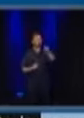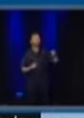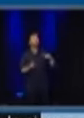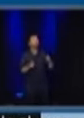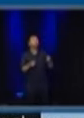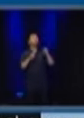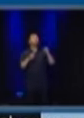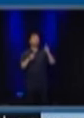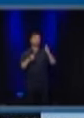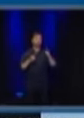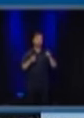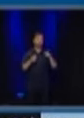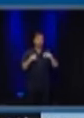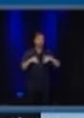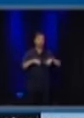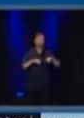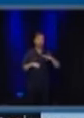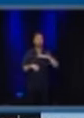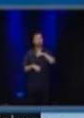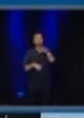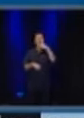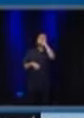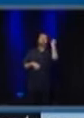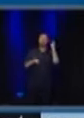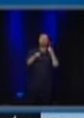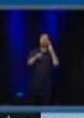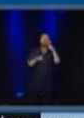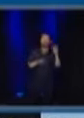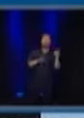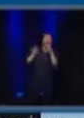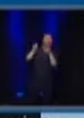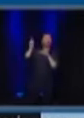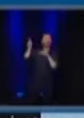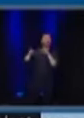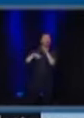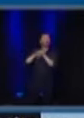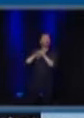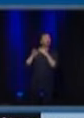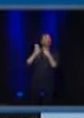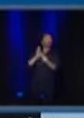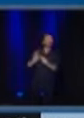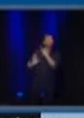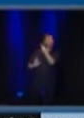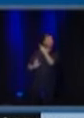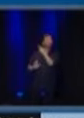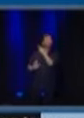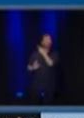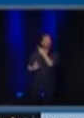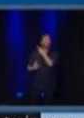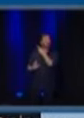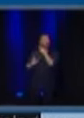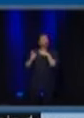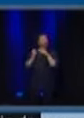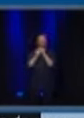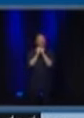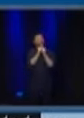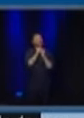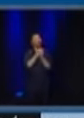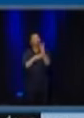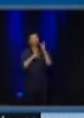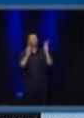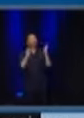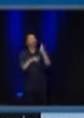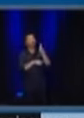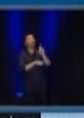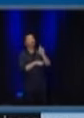prudent. Pour ceux qui n'ont peut-être pas suivi la situation en Grande-Bretagne, puis la situation, entre autres, du variant qu'on appelle